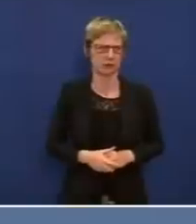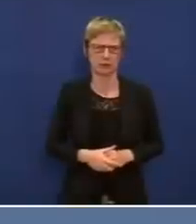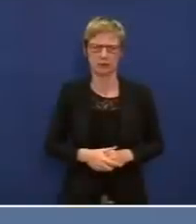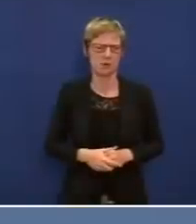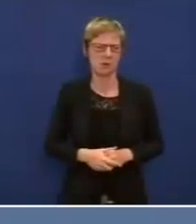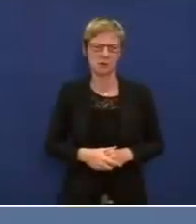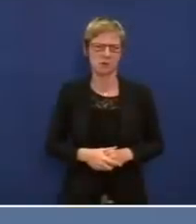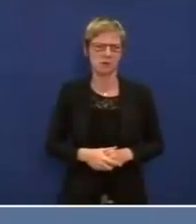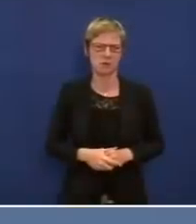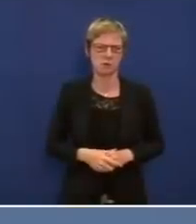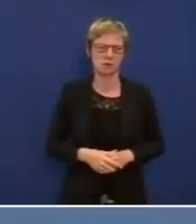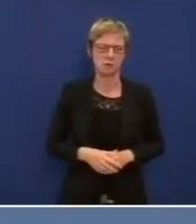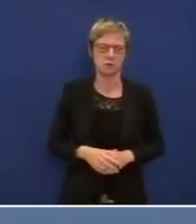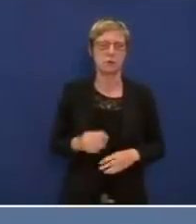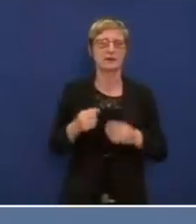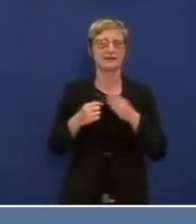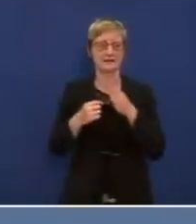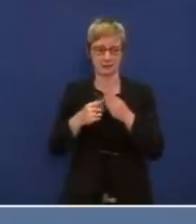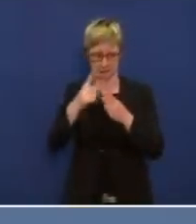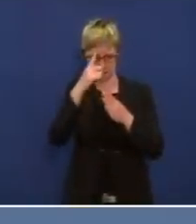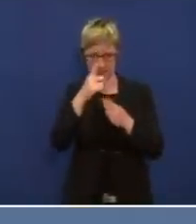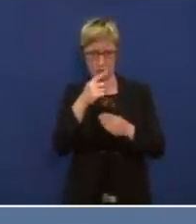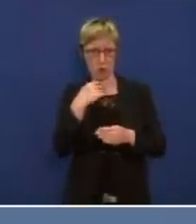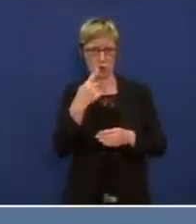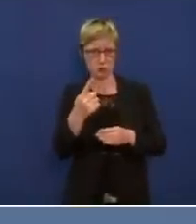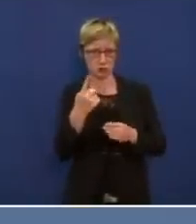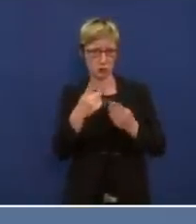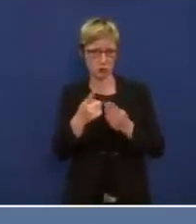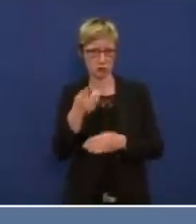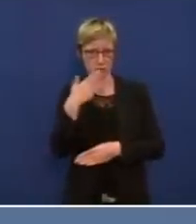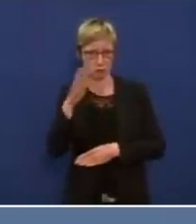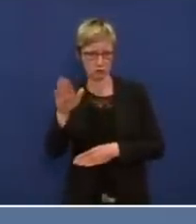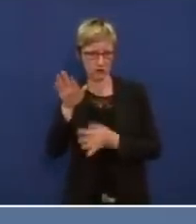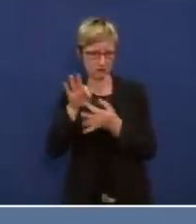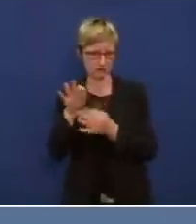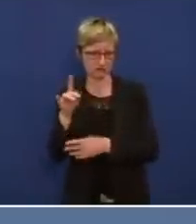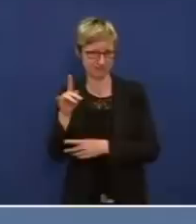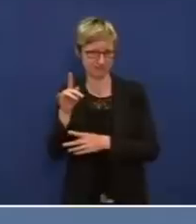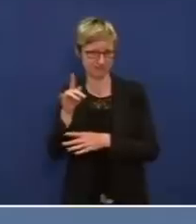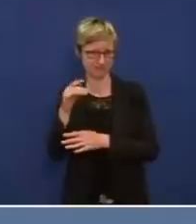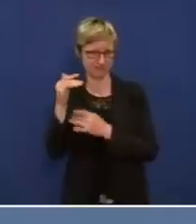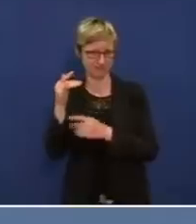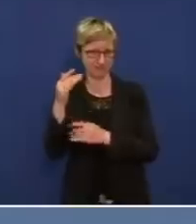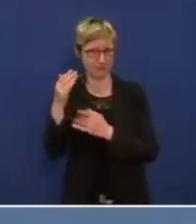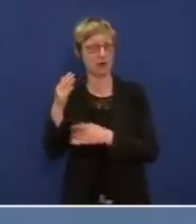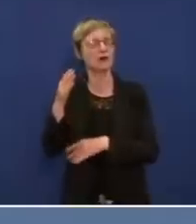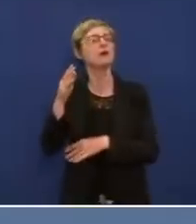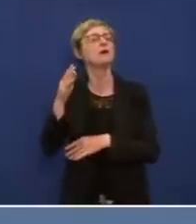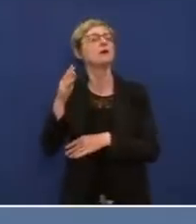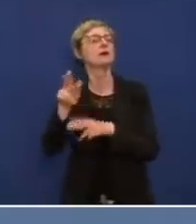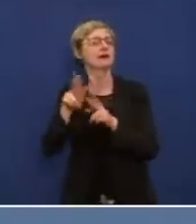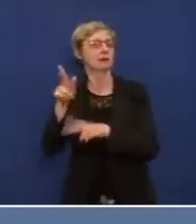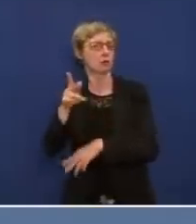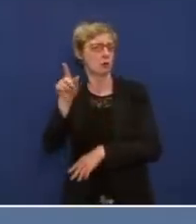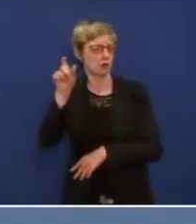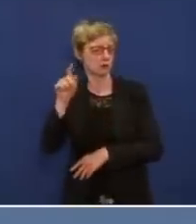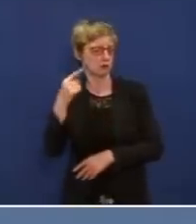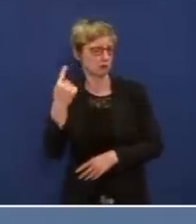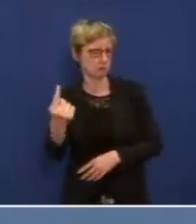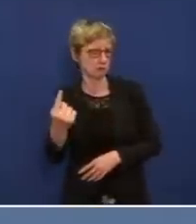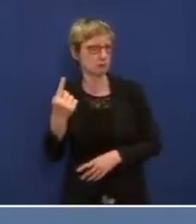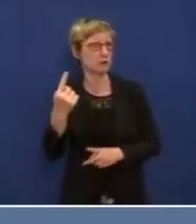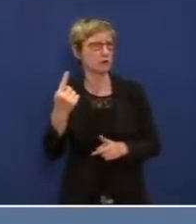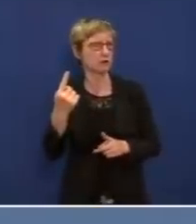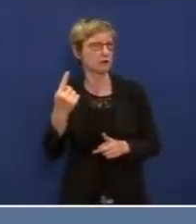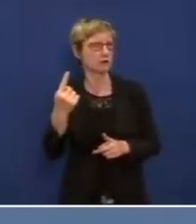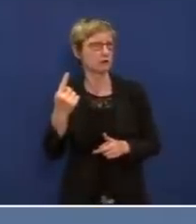Die Äußerungen, auf die Sie anspielen, beziehen sich, glaube ich, auf eine